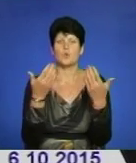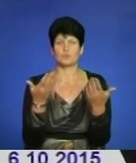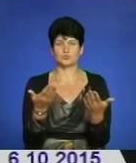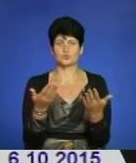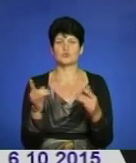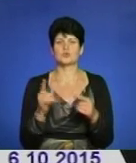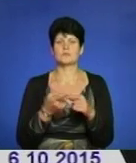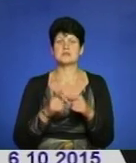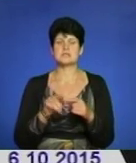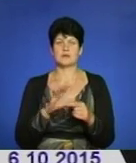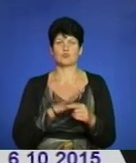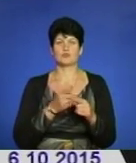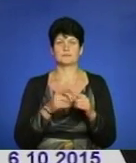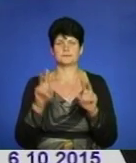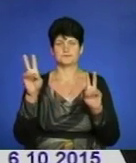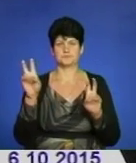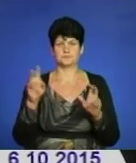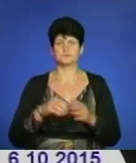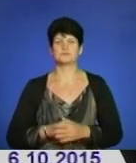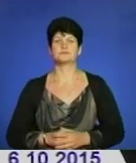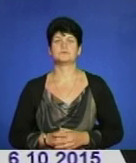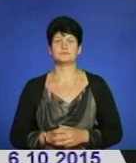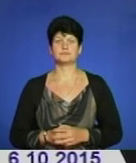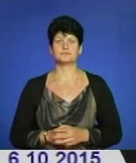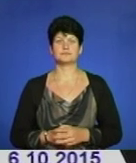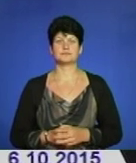це було під таким гаслом.